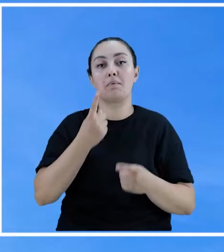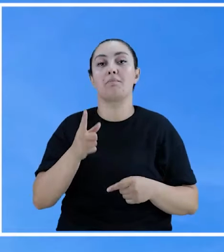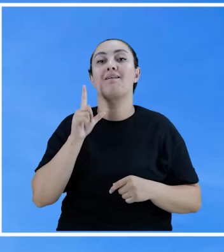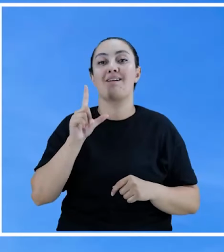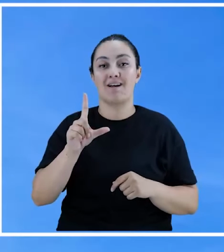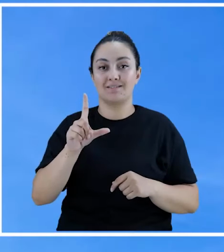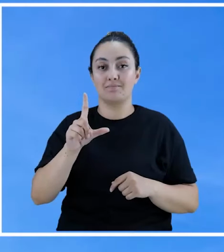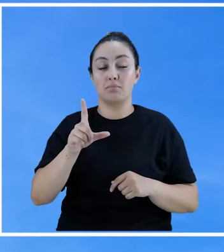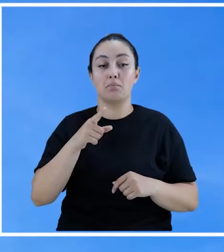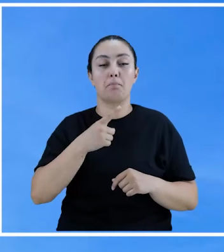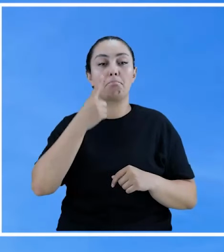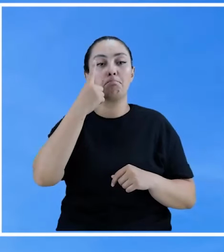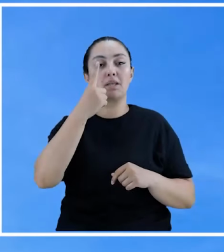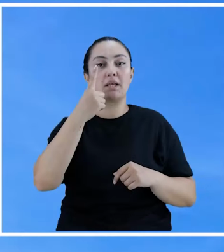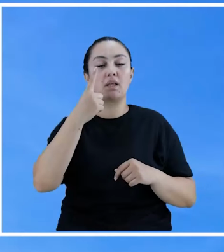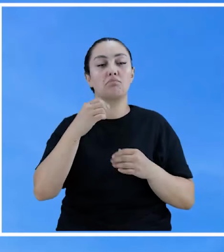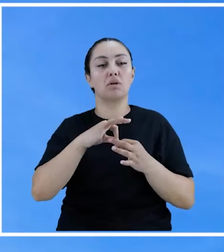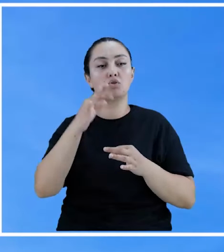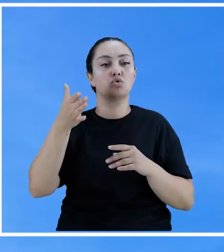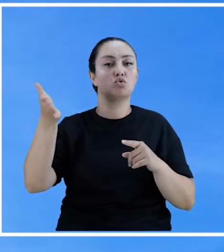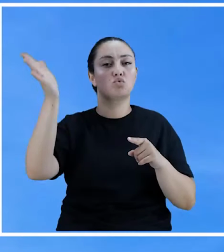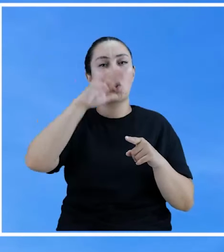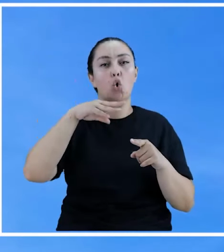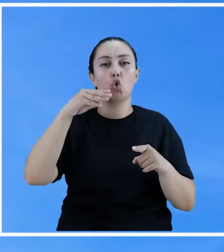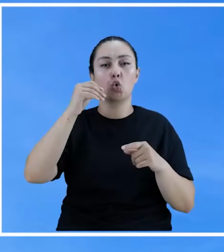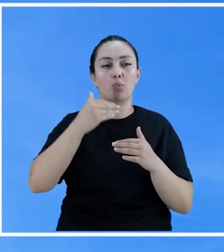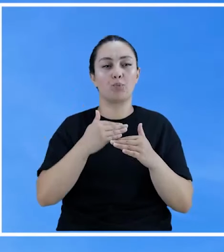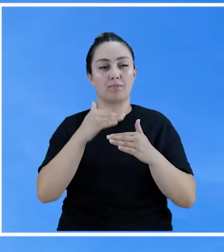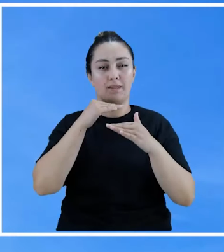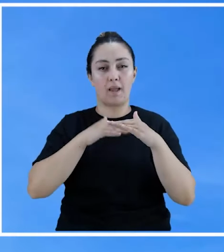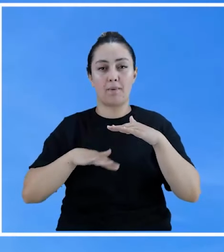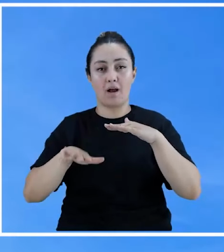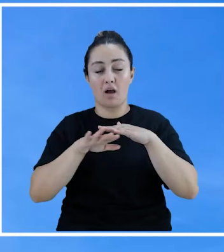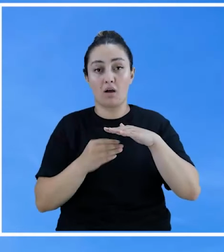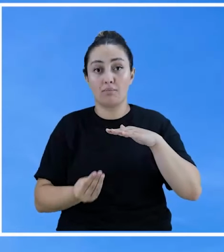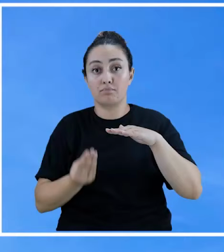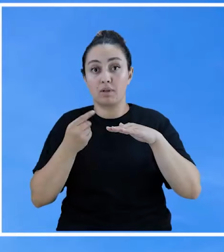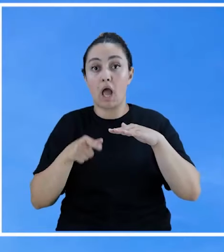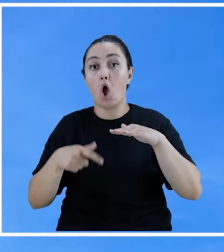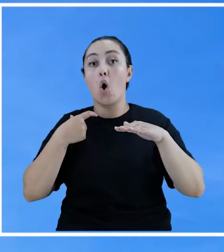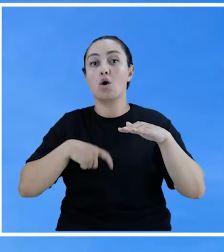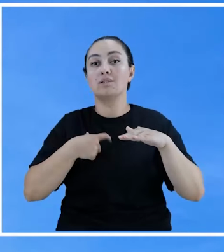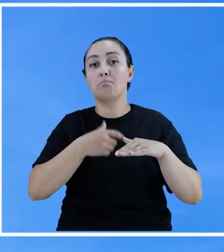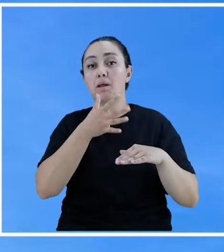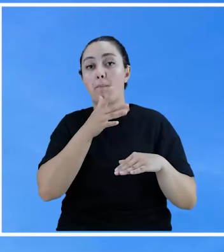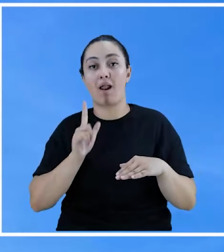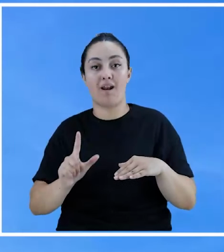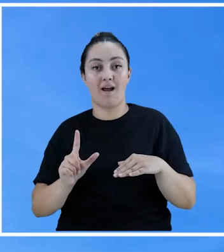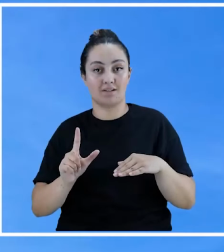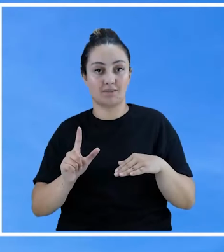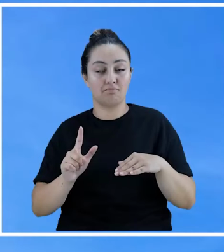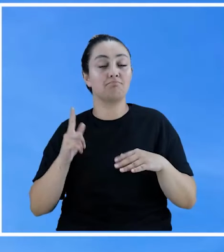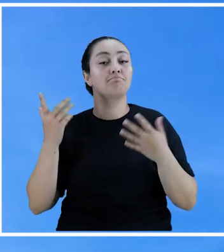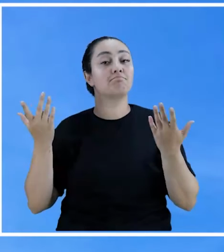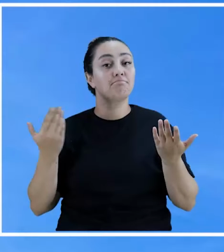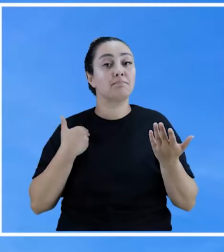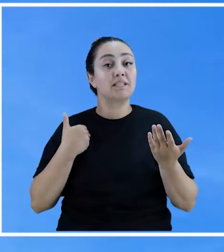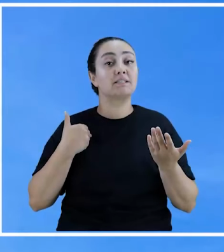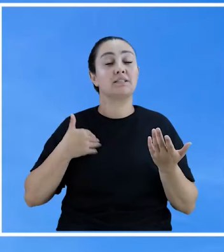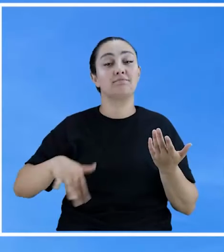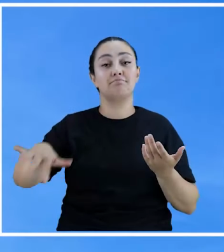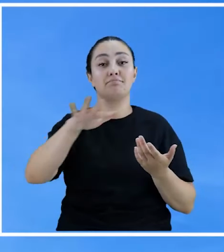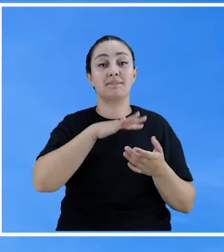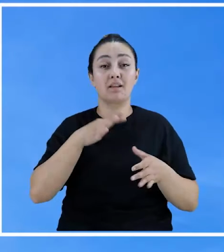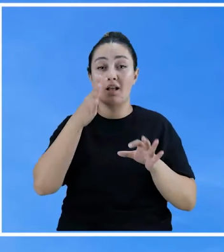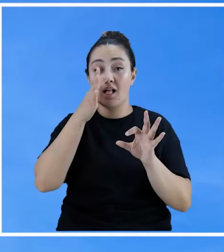bilmeniz gerekiyor. Yani bu bir metre sonra farklı bir kum tabakasıyla karşılaştınız, onun özelliklerini bilmeniz gerekiyor. Yani